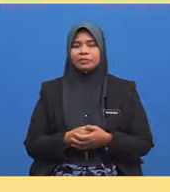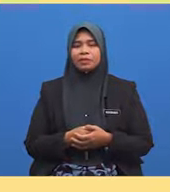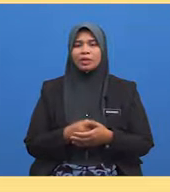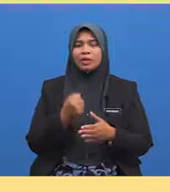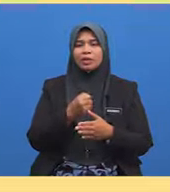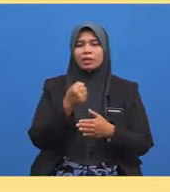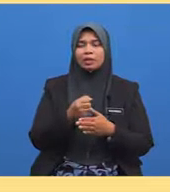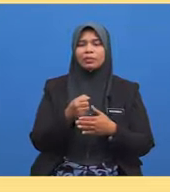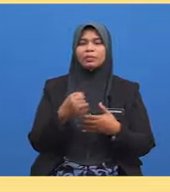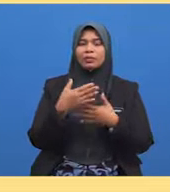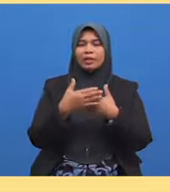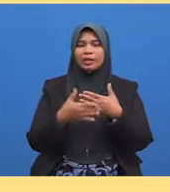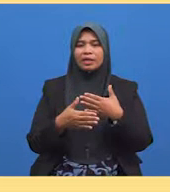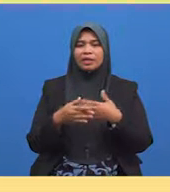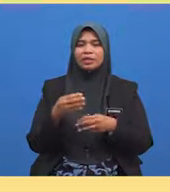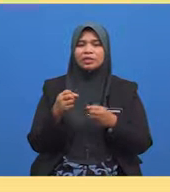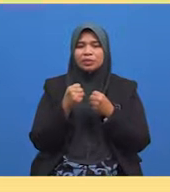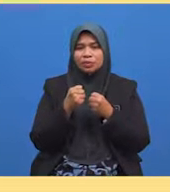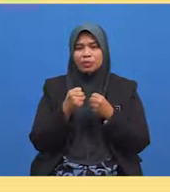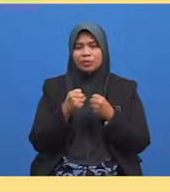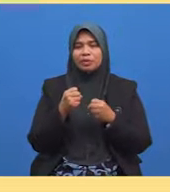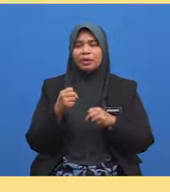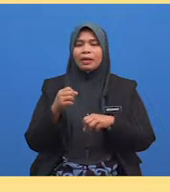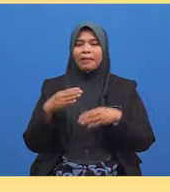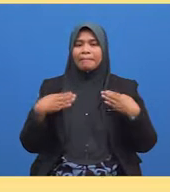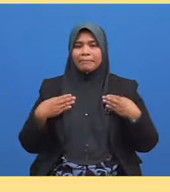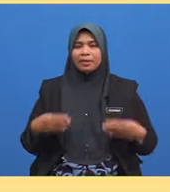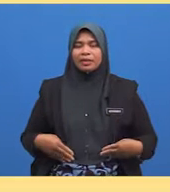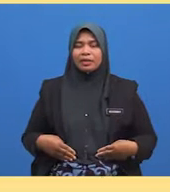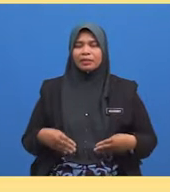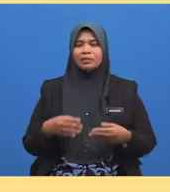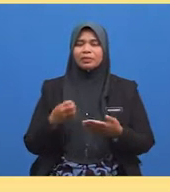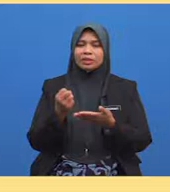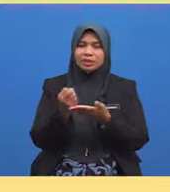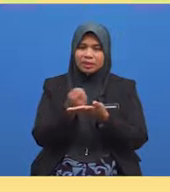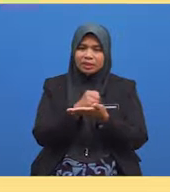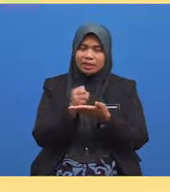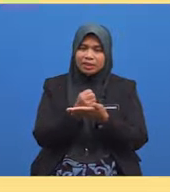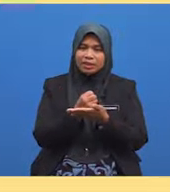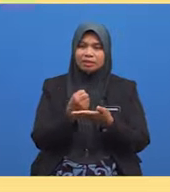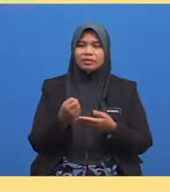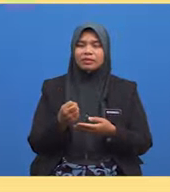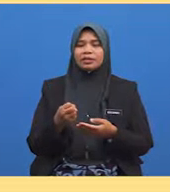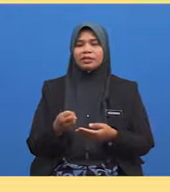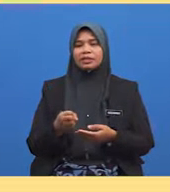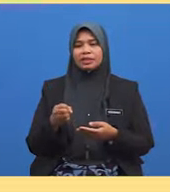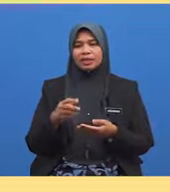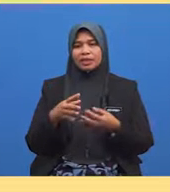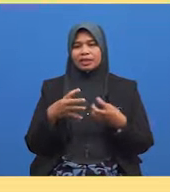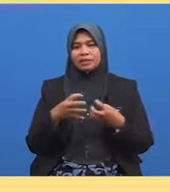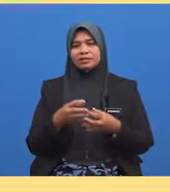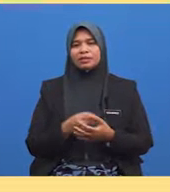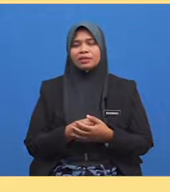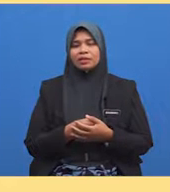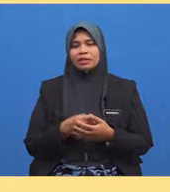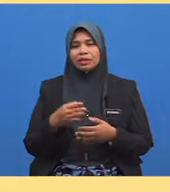poikiloterma atau berdarah sejuk. Badan ikan dilitupi sisik keras yang berlendir. Selain